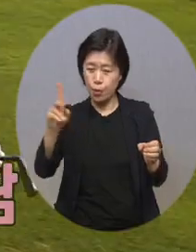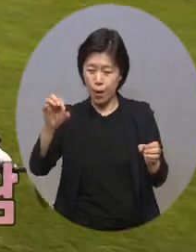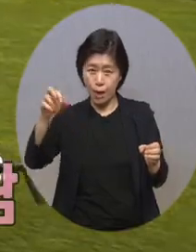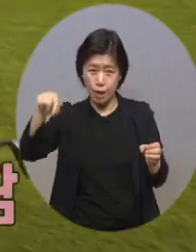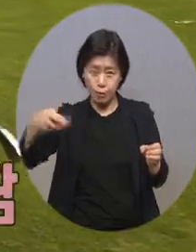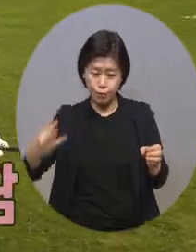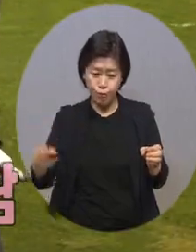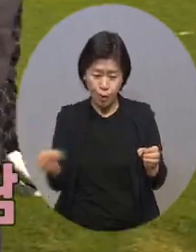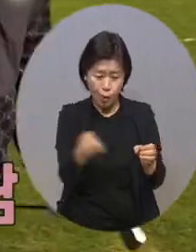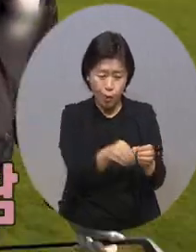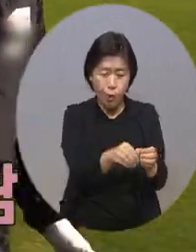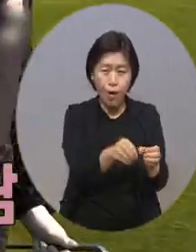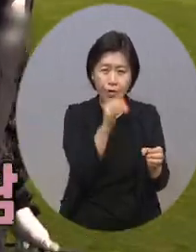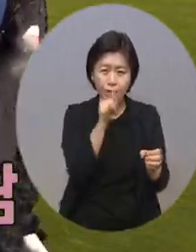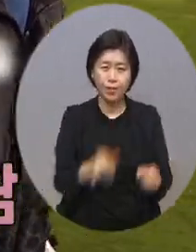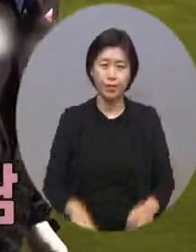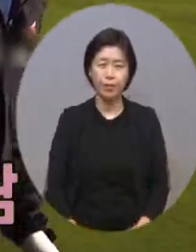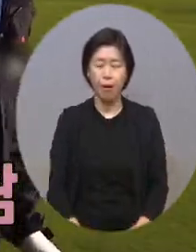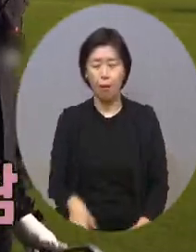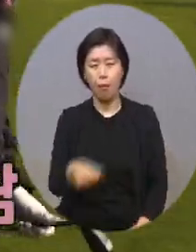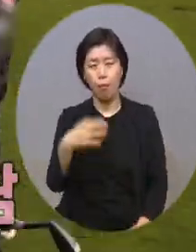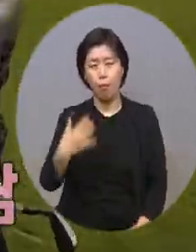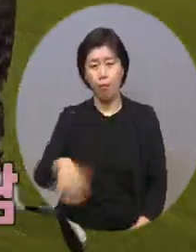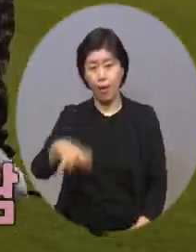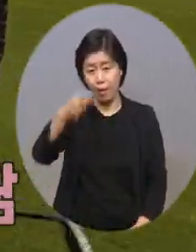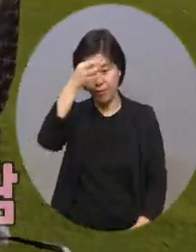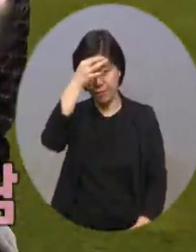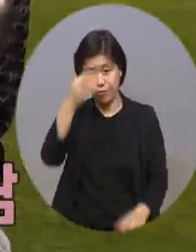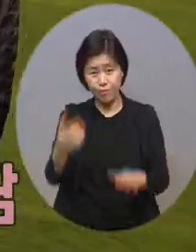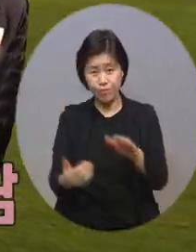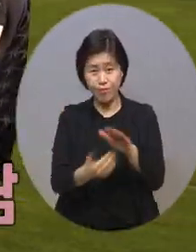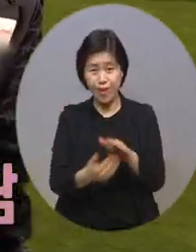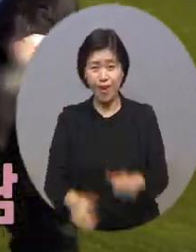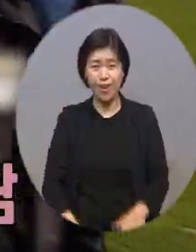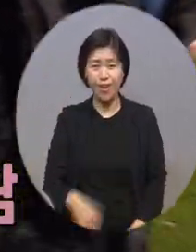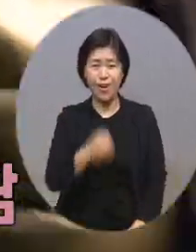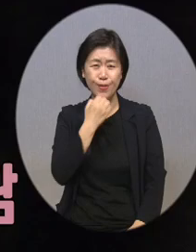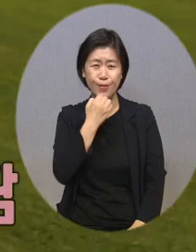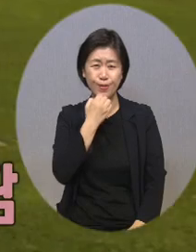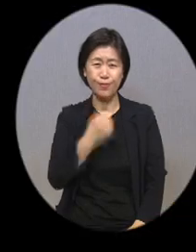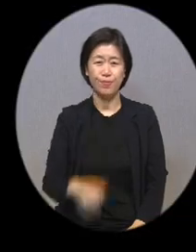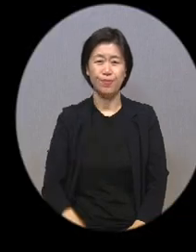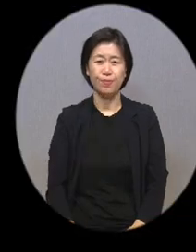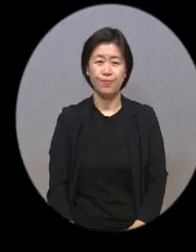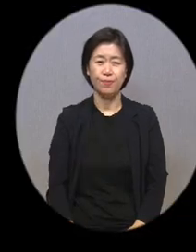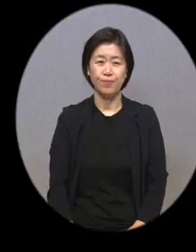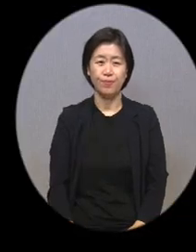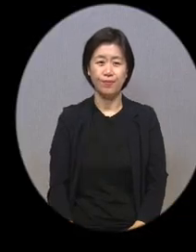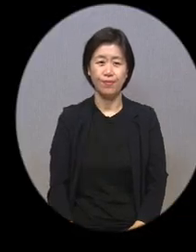대박이네요. 그것도 기술이네. 그것도 근데 너무 잘 쳤다고 오케이 받았어요.